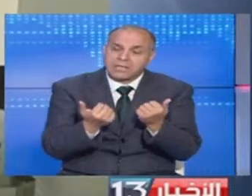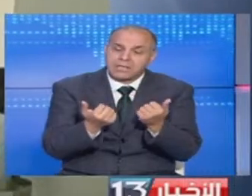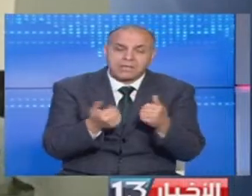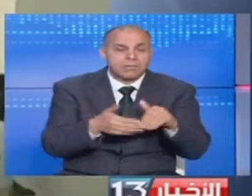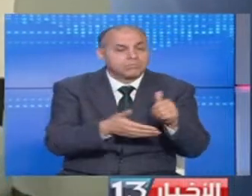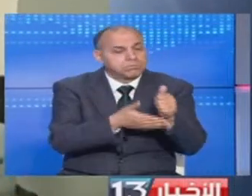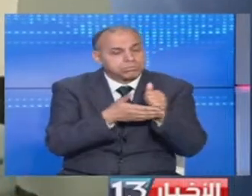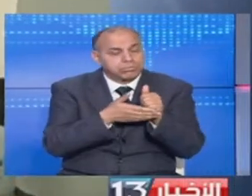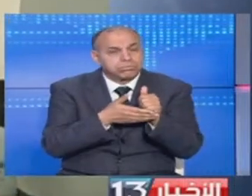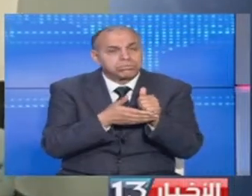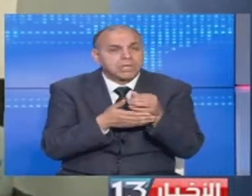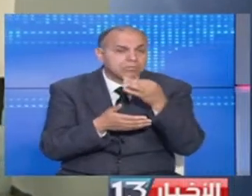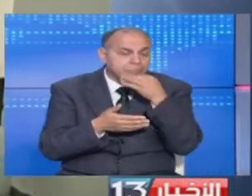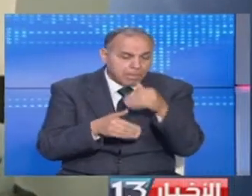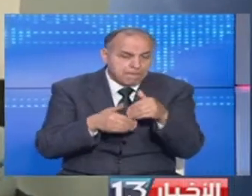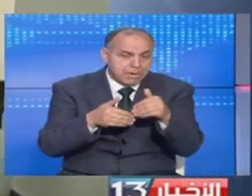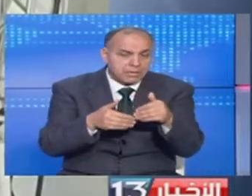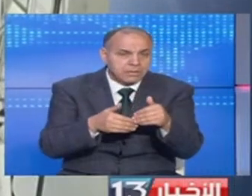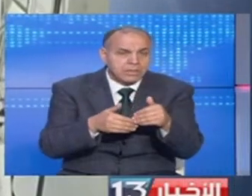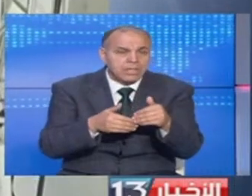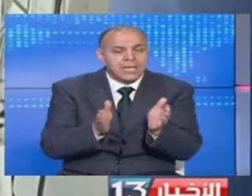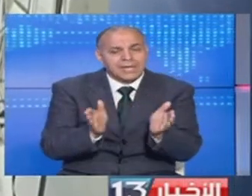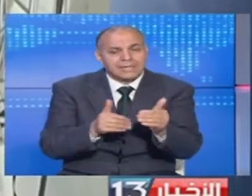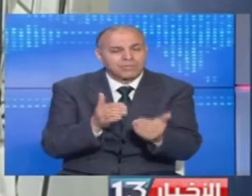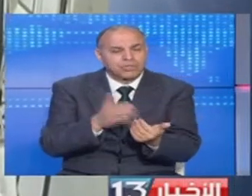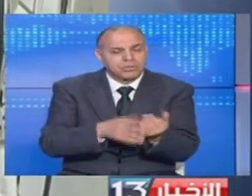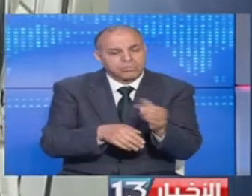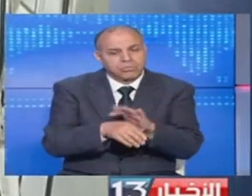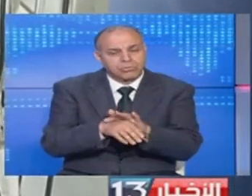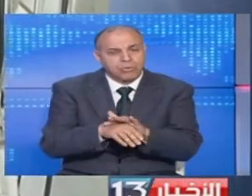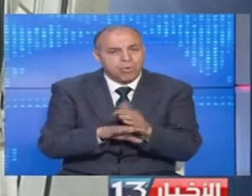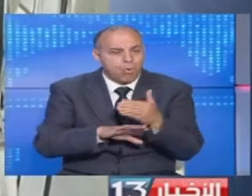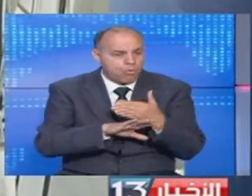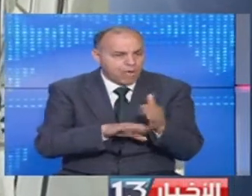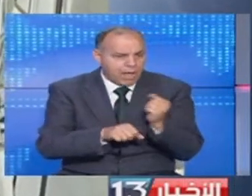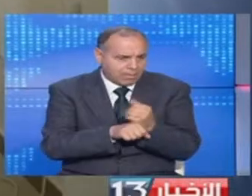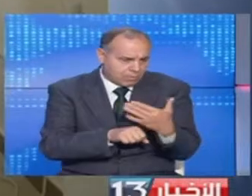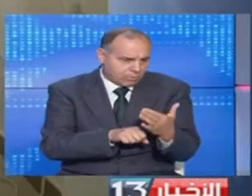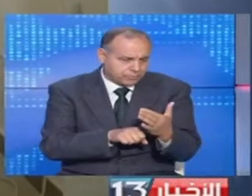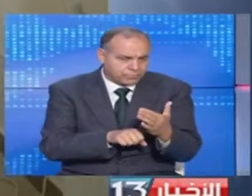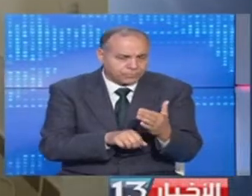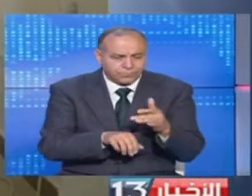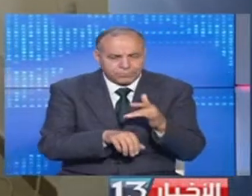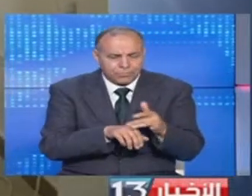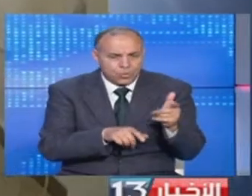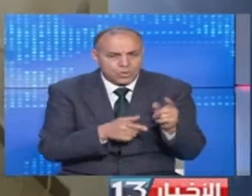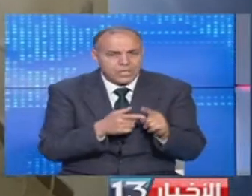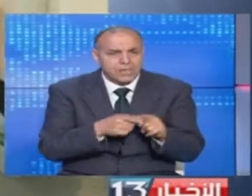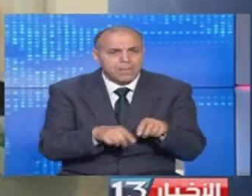امتلاء استغلال المنتهيه اشغل مؤخرا